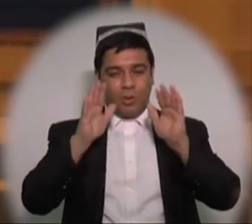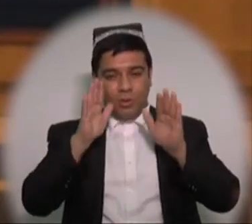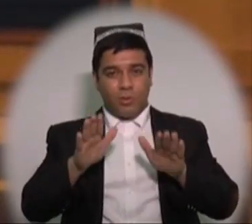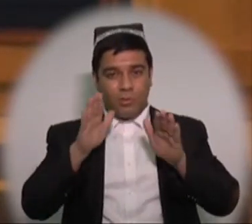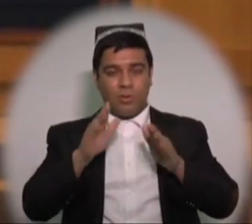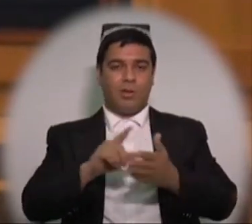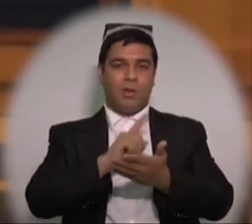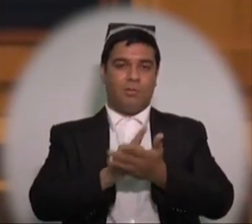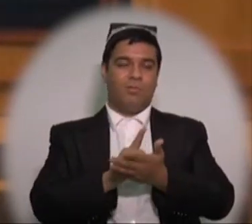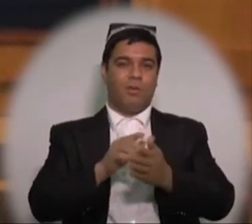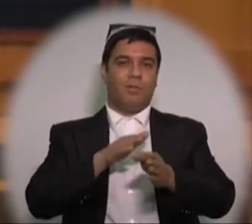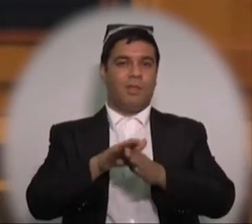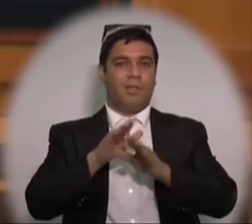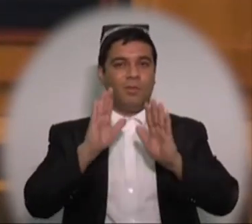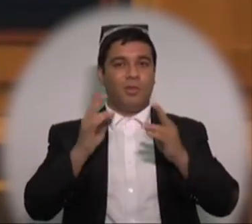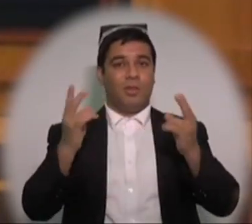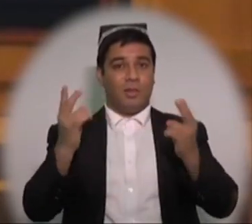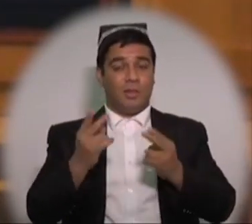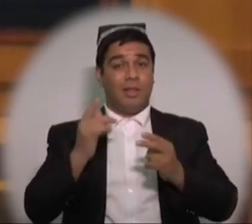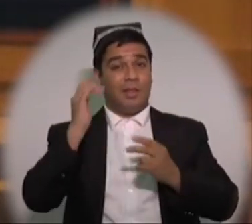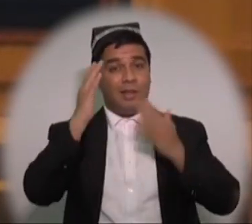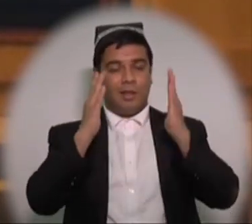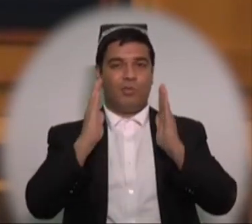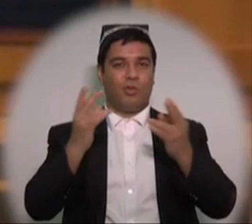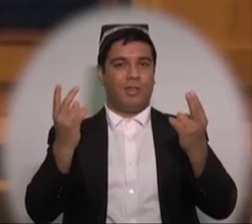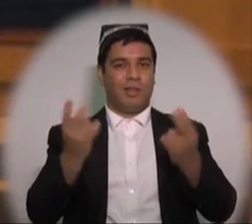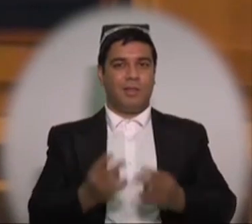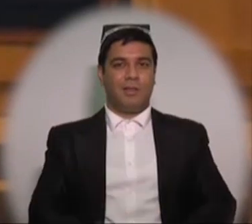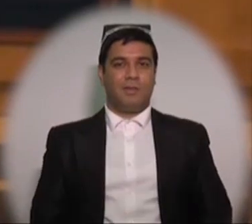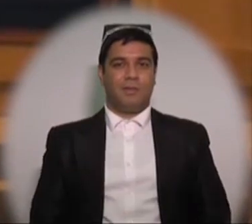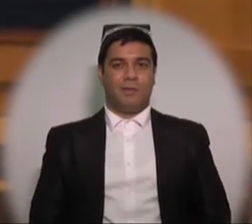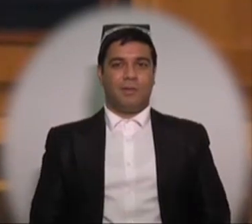ibodatimizni o'rnida ado qilaylik degan niyat bo'lgan.